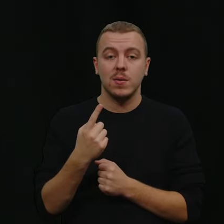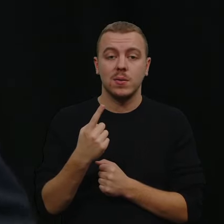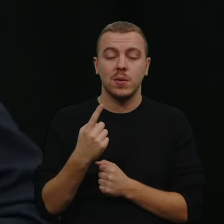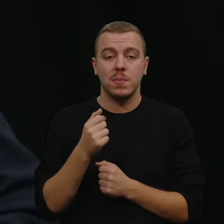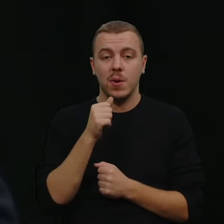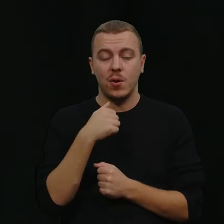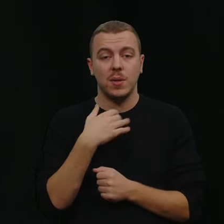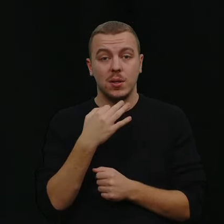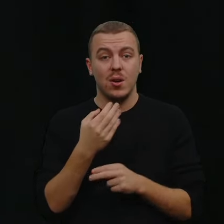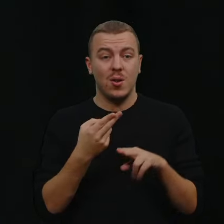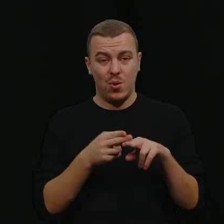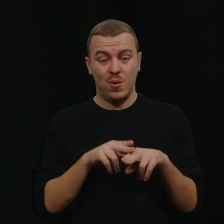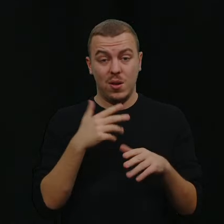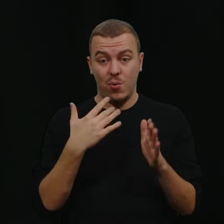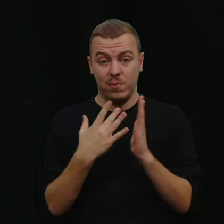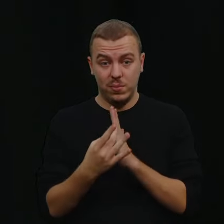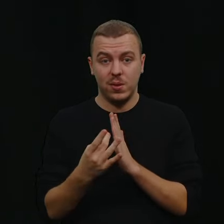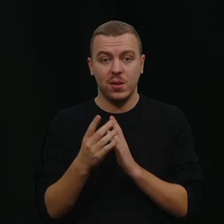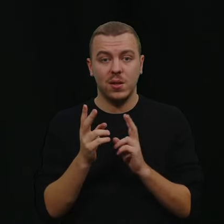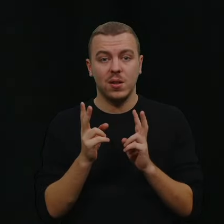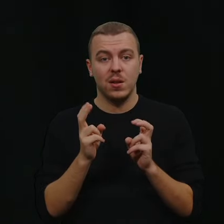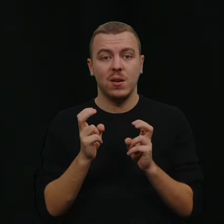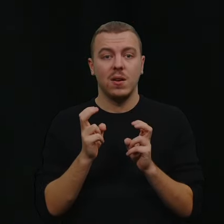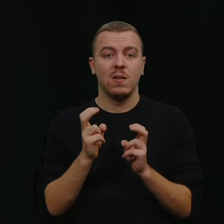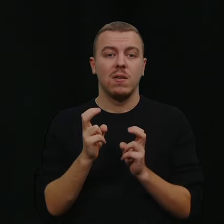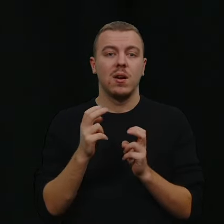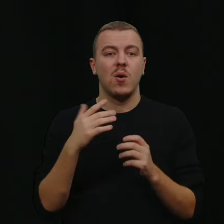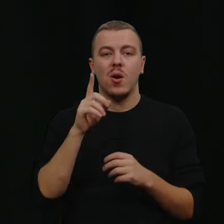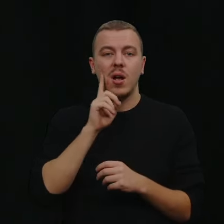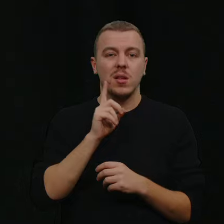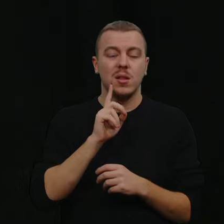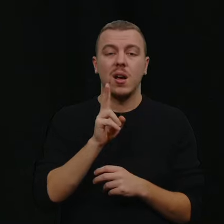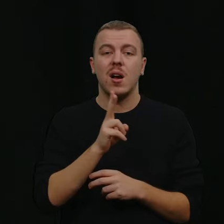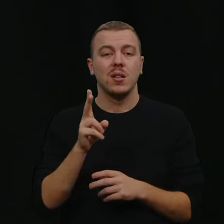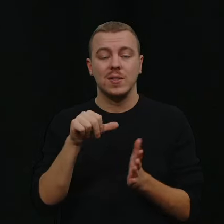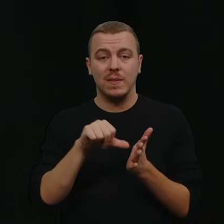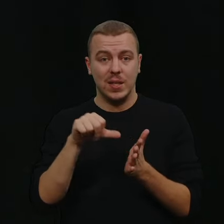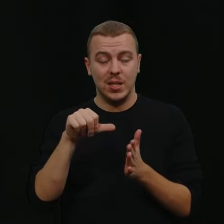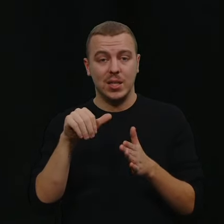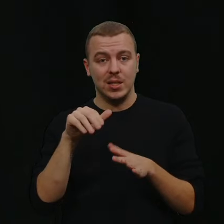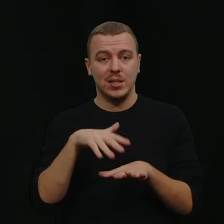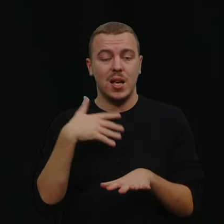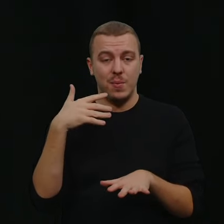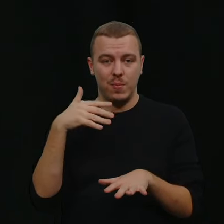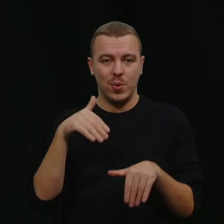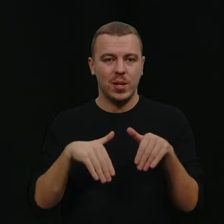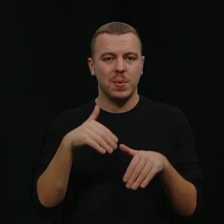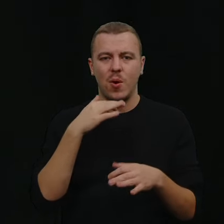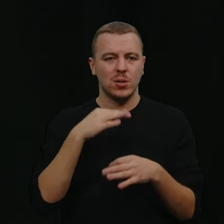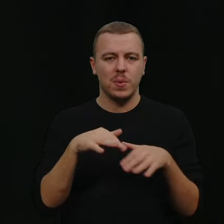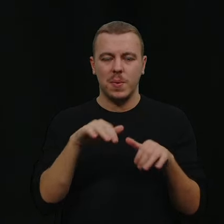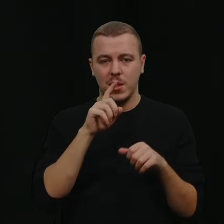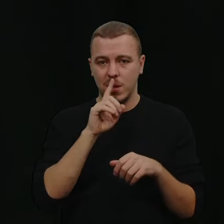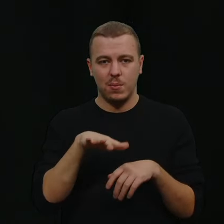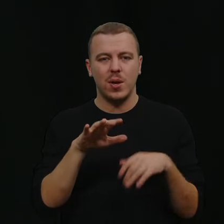jeigu laikytumės tokio principo, tai reiškia, kad jau kandidatai dalyvaujantys Seimo rinkimuose neprisima atsakomybės už visus